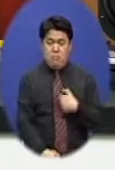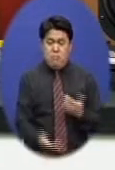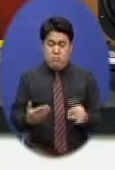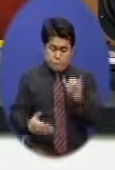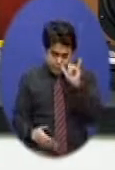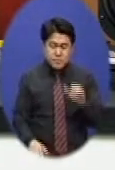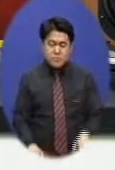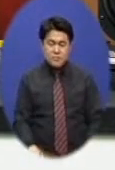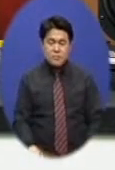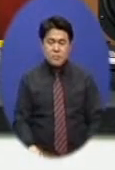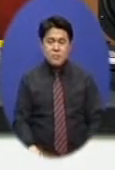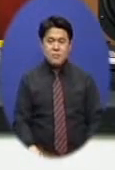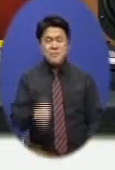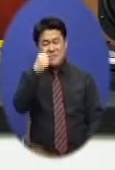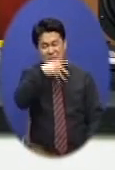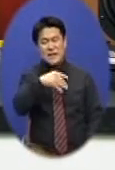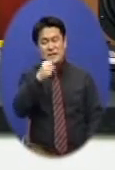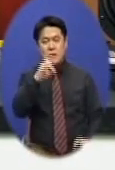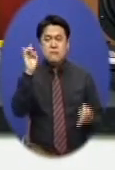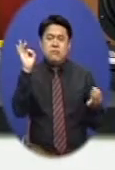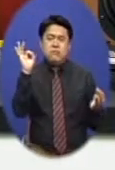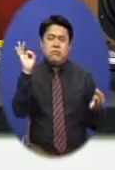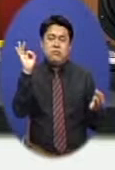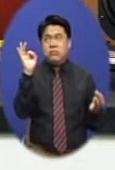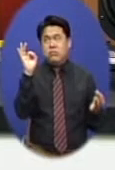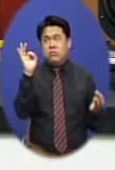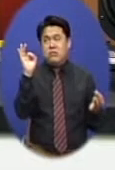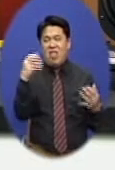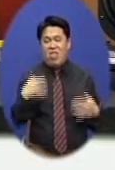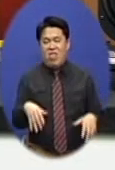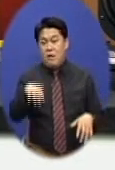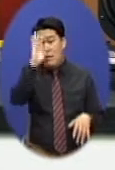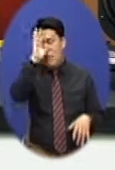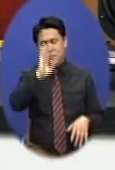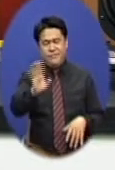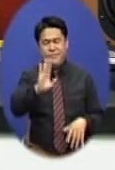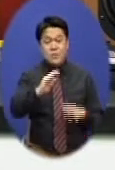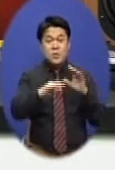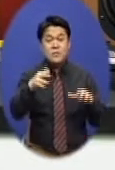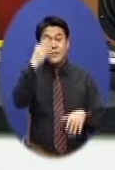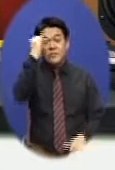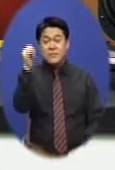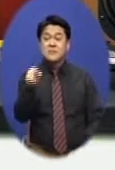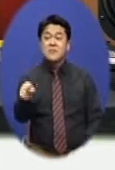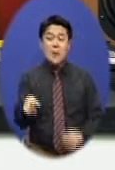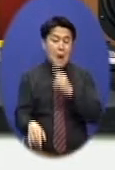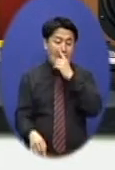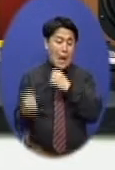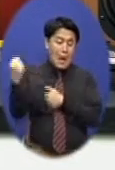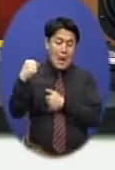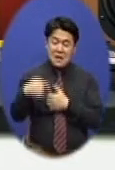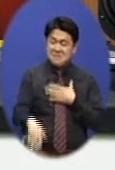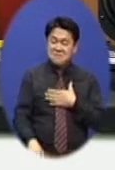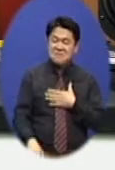예. 그냥 뭐. 어떤 일이요? 그냥 있으면 병나거든요. 그렇죠, 네. 그렇죠. 그러니까 동네 할머니들이 네. 그냥 하라고 자꾸